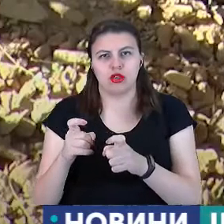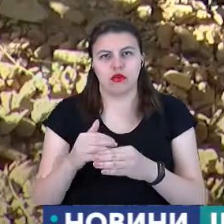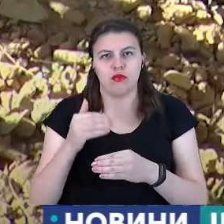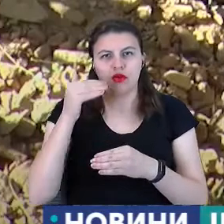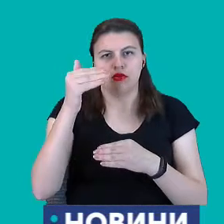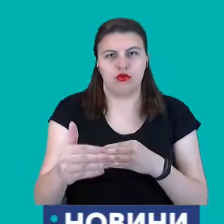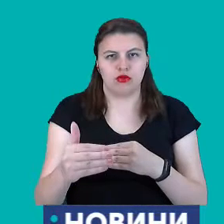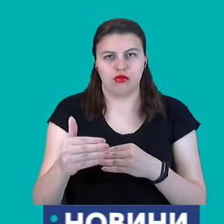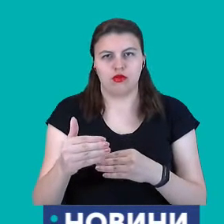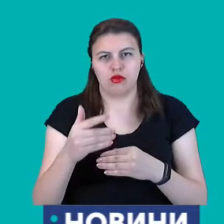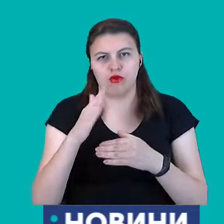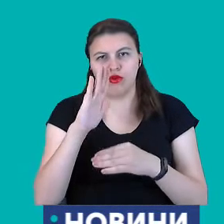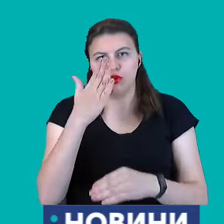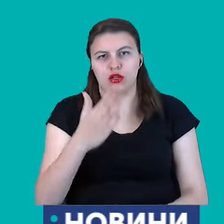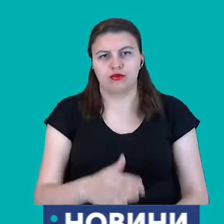до ворога.